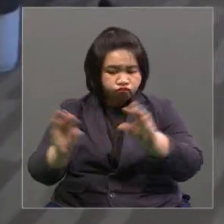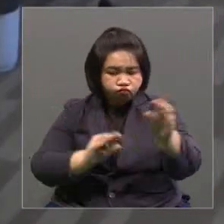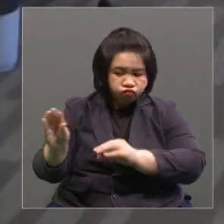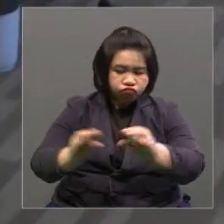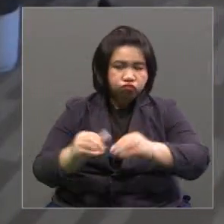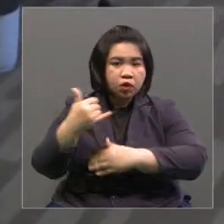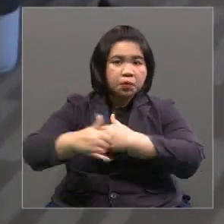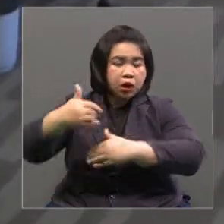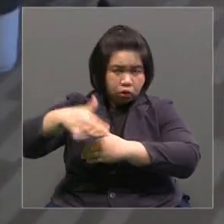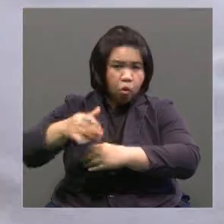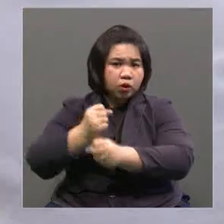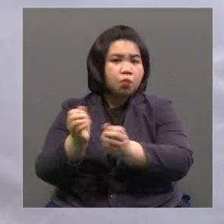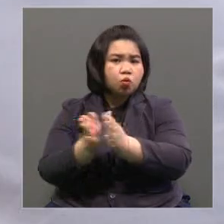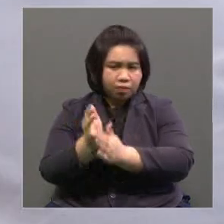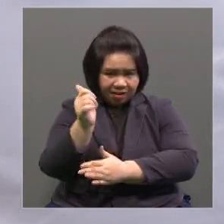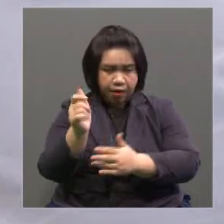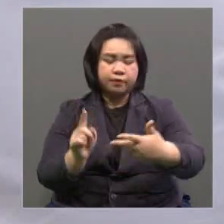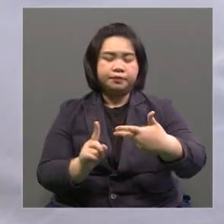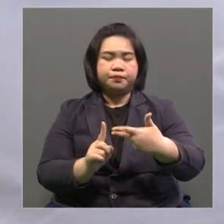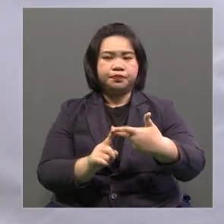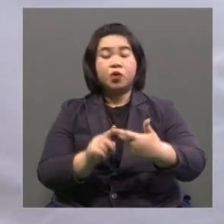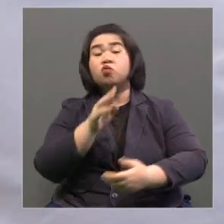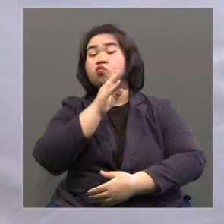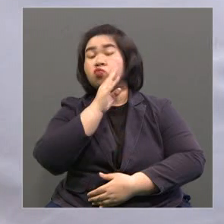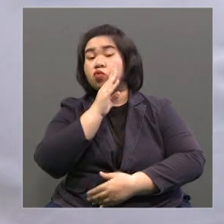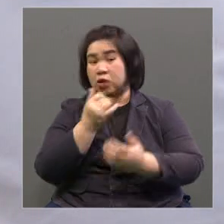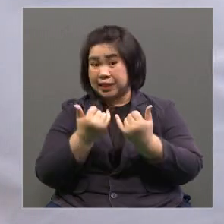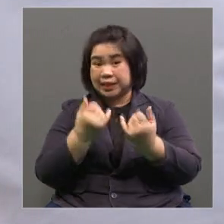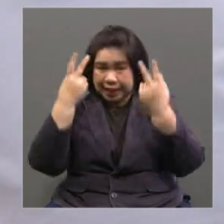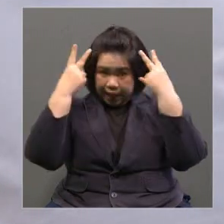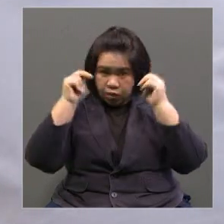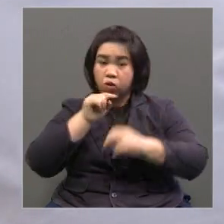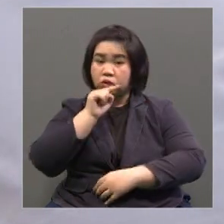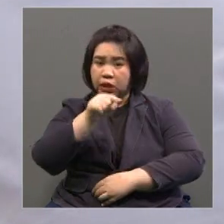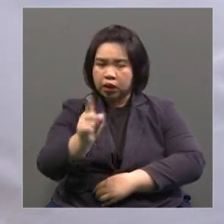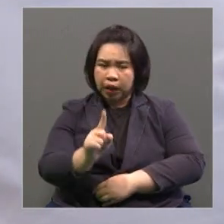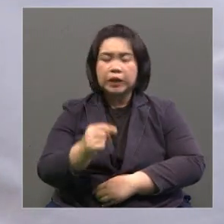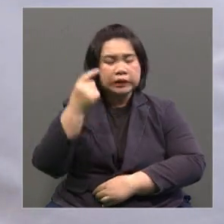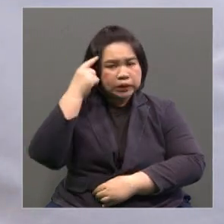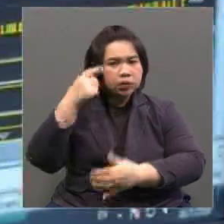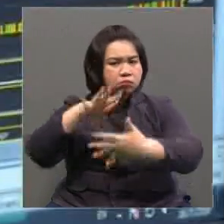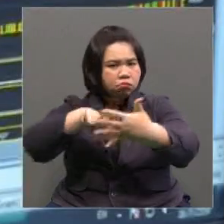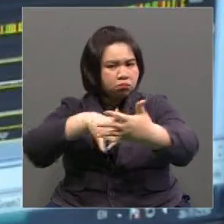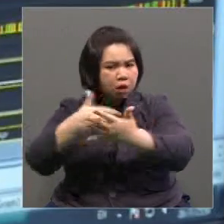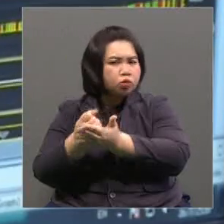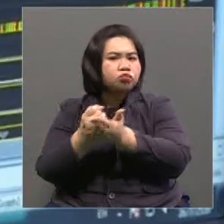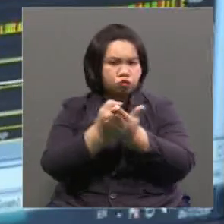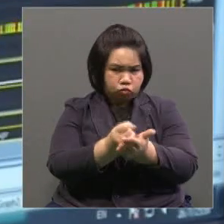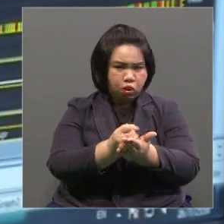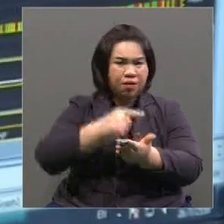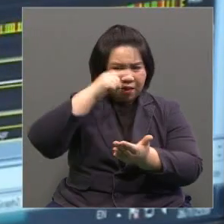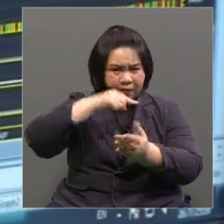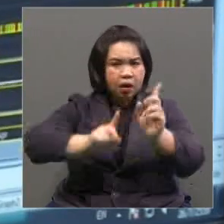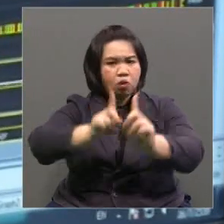ลงทุนในต่างประเทศได้ขเดวกันครับนายกรัฐมนตรีก็ได้มอบหมายให้แก่ตรทหาแนวทางให้ตลาดทุนไทยนั้นสามารถให้